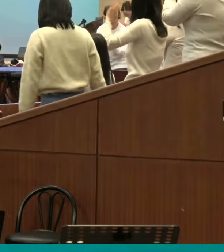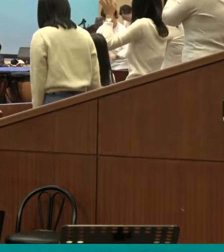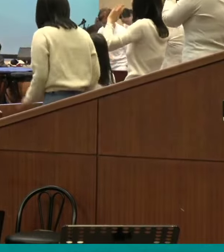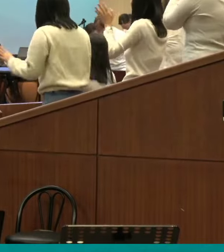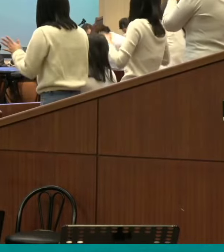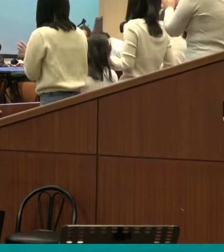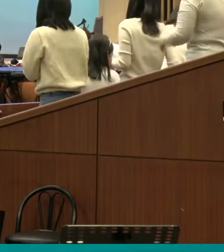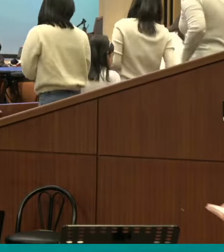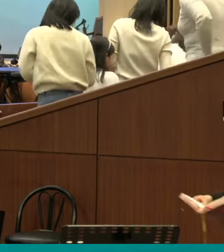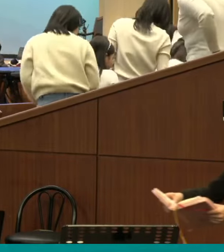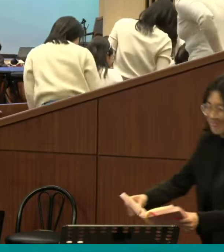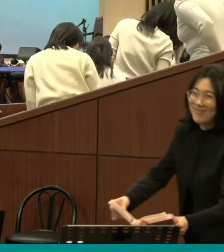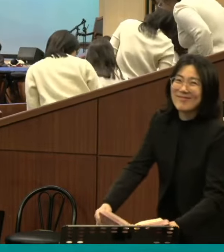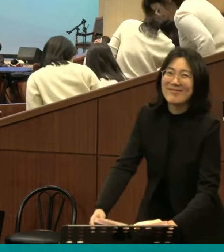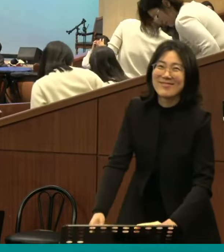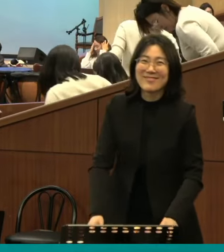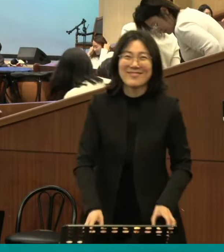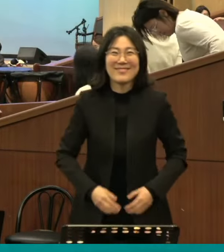네,